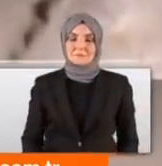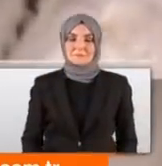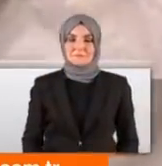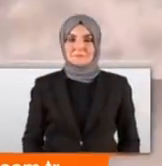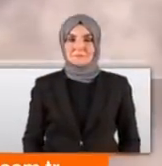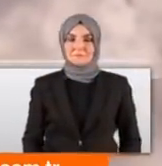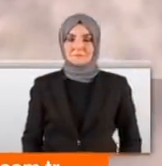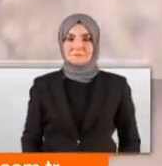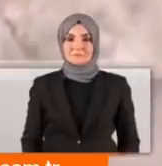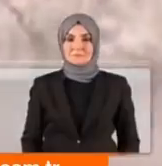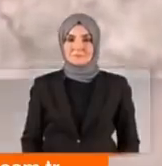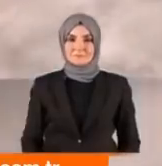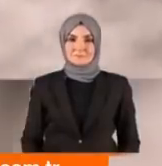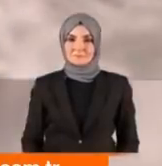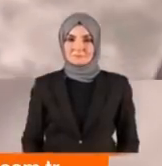çıktı